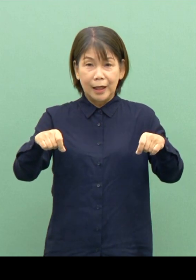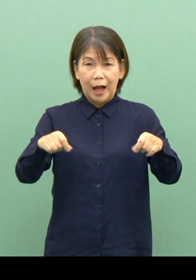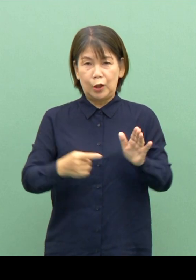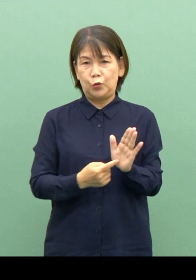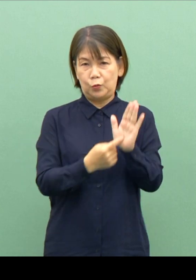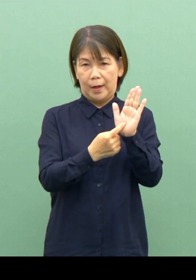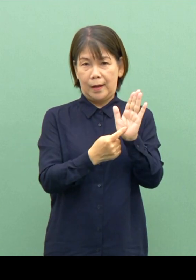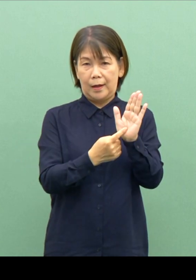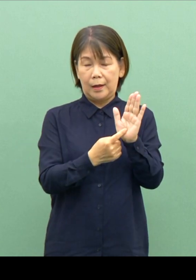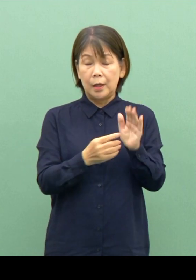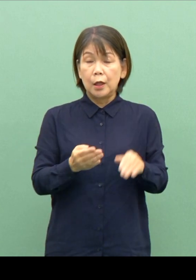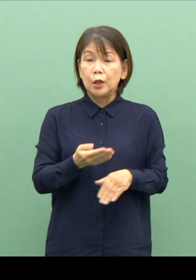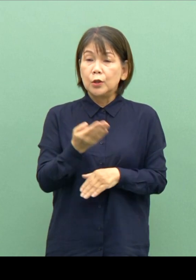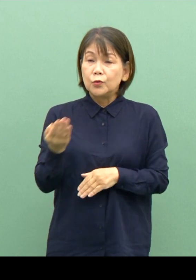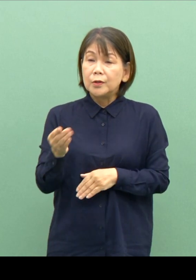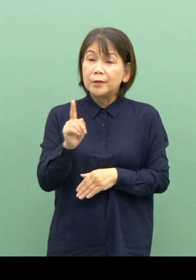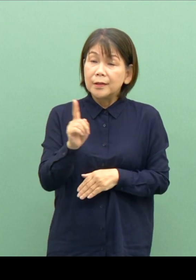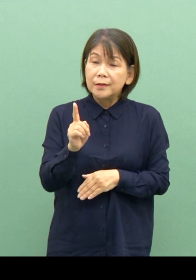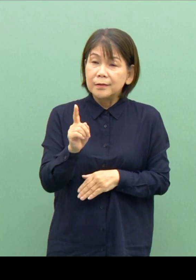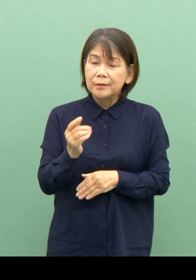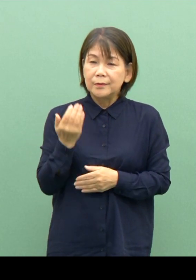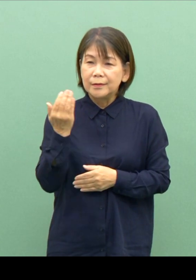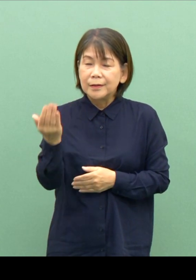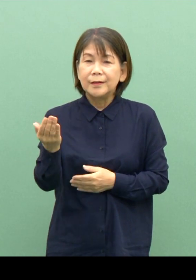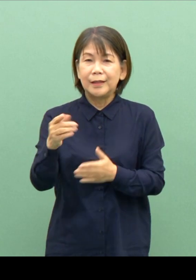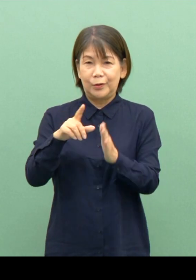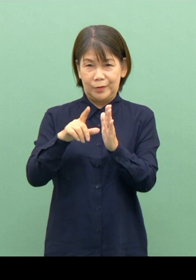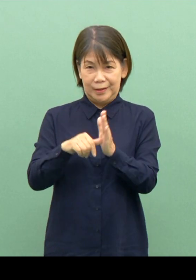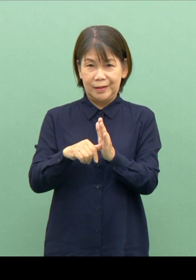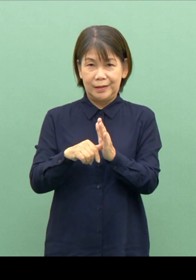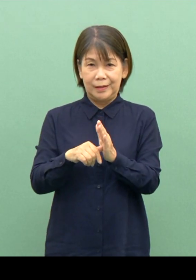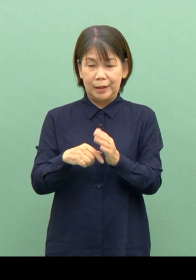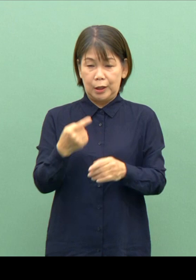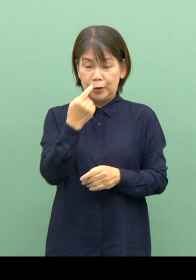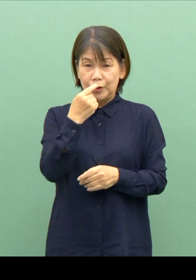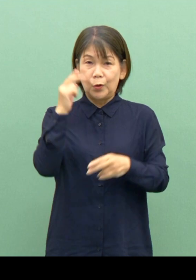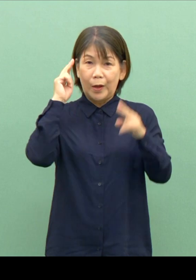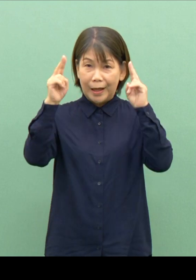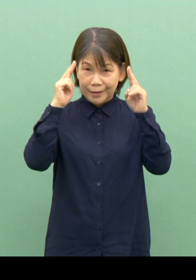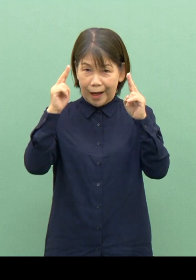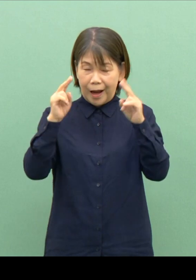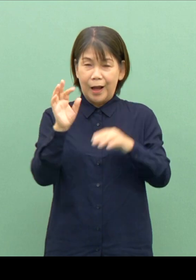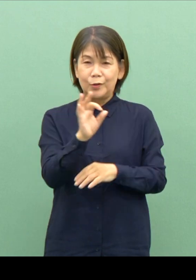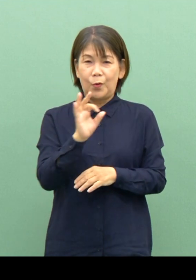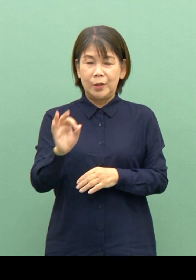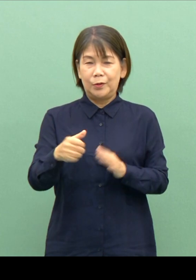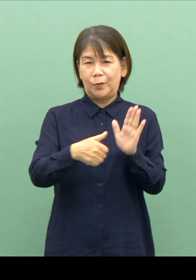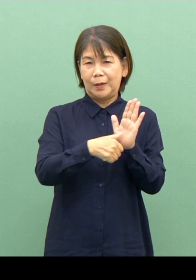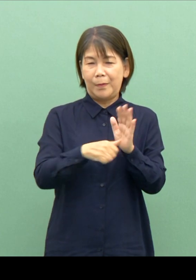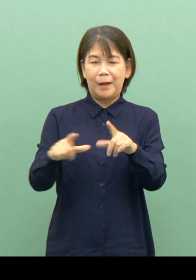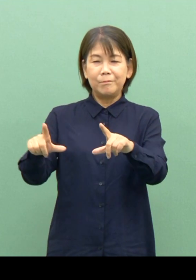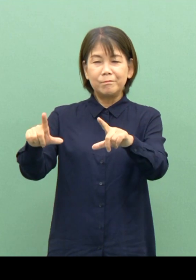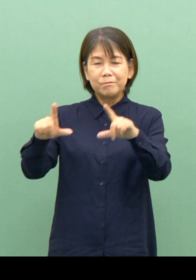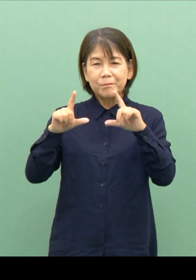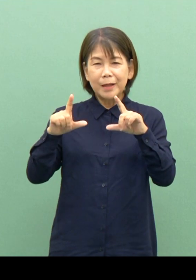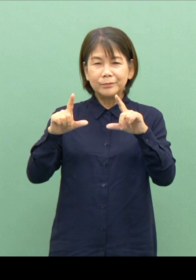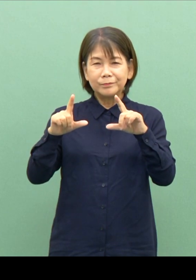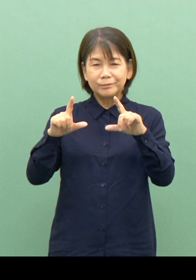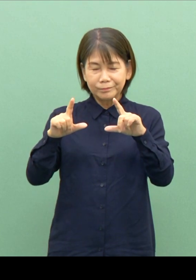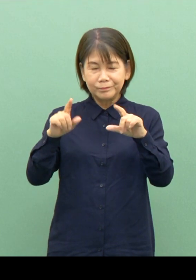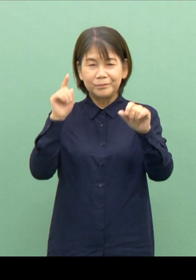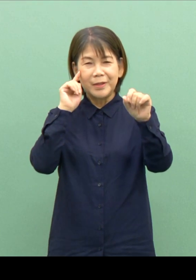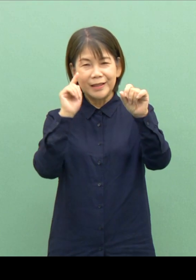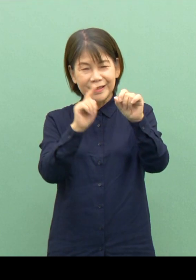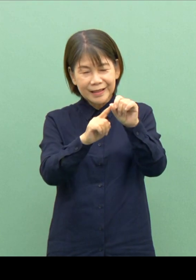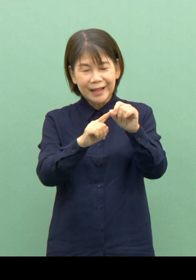それじゃあその次はと言われた時に、うちの商品が名前が出てくるように、はい、今後も活動を続け